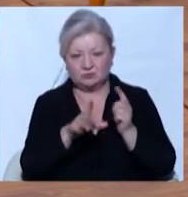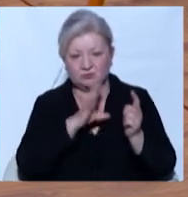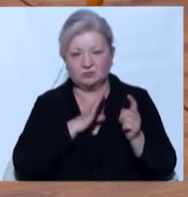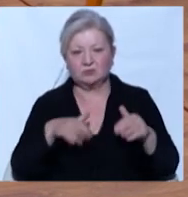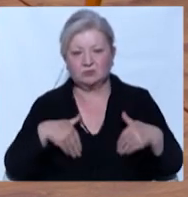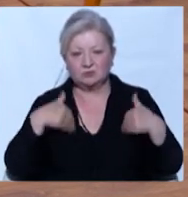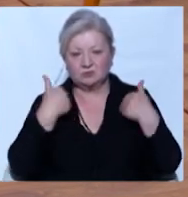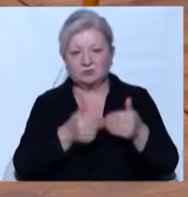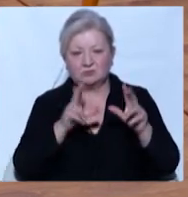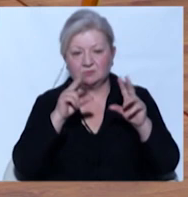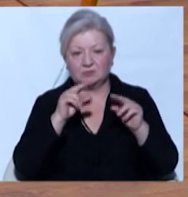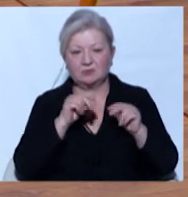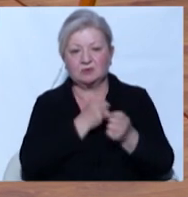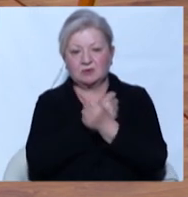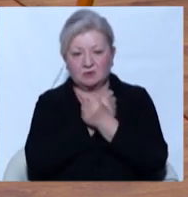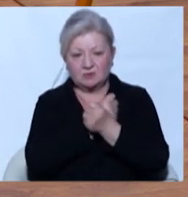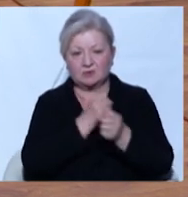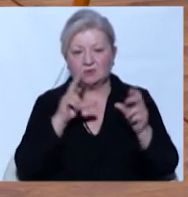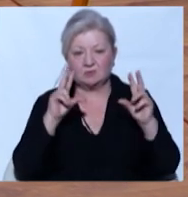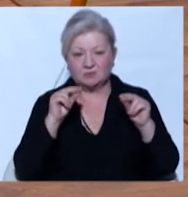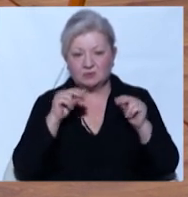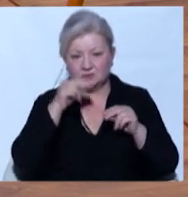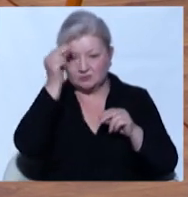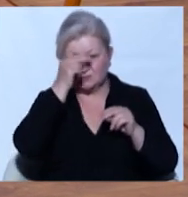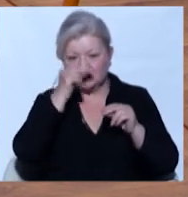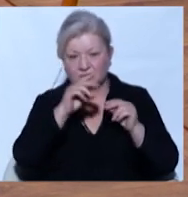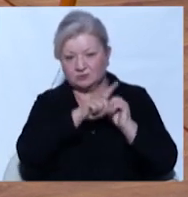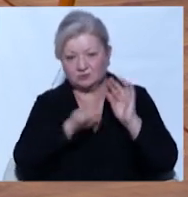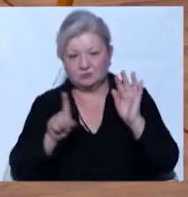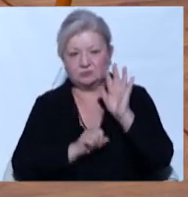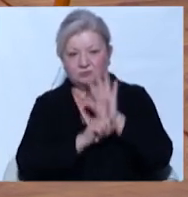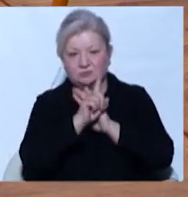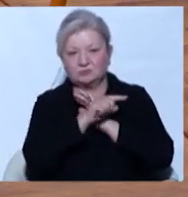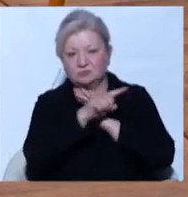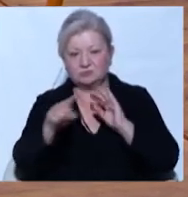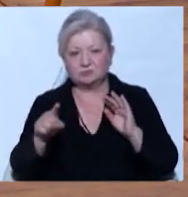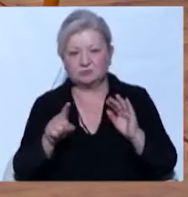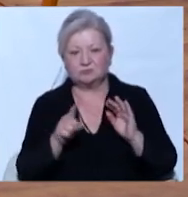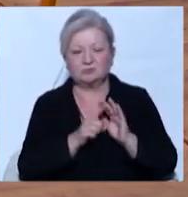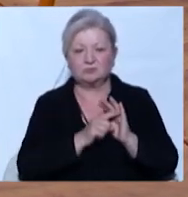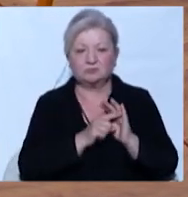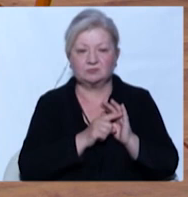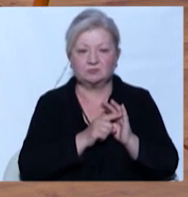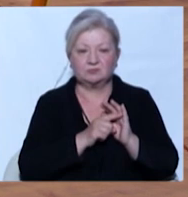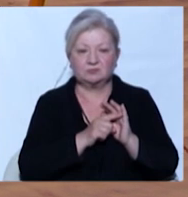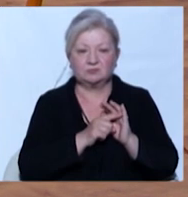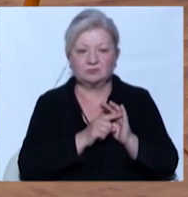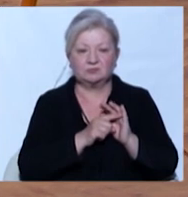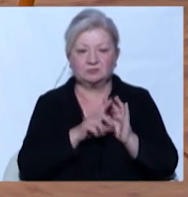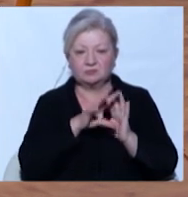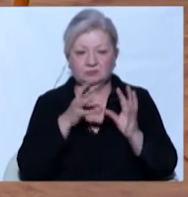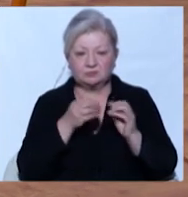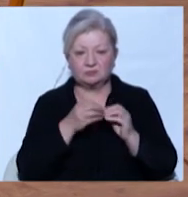გისურვოთ ბედნიერი არ დადეგები, ბედნიერი სასწავლო წლის დაწყება და მომავალი სასწავლო წელი თქვენთან თქვენ შეისწავლით